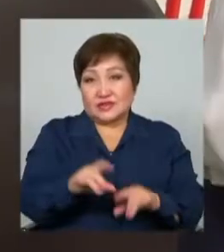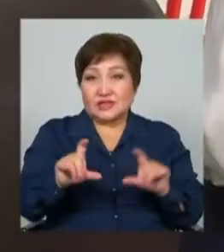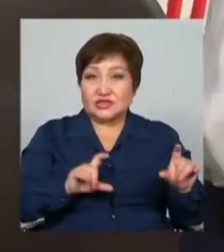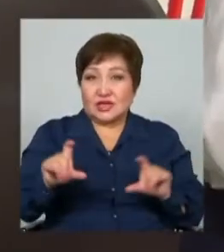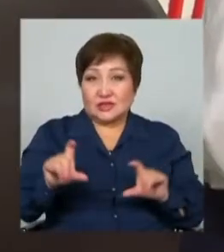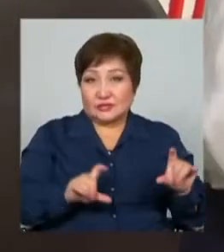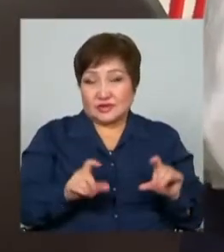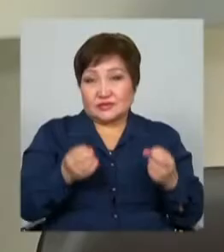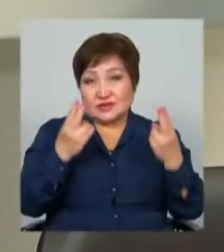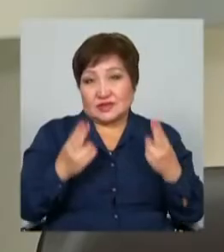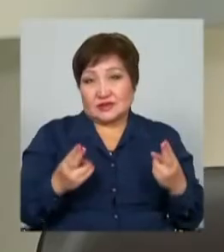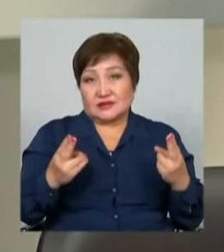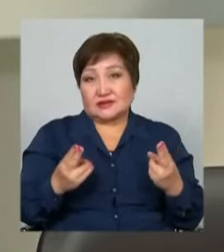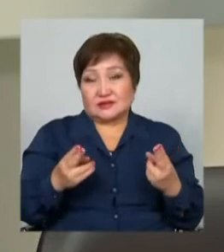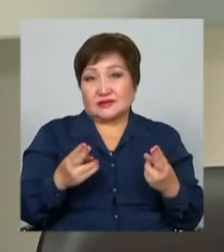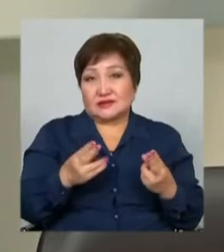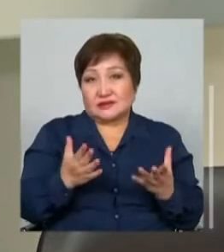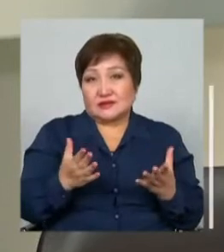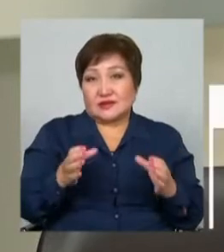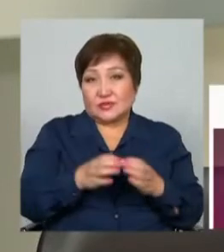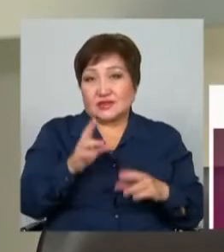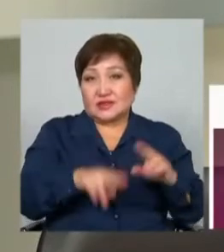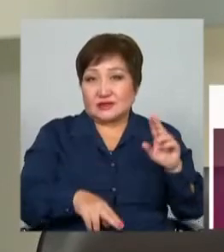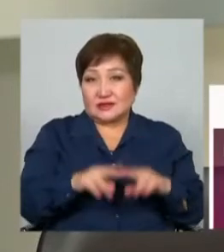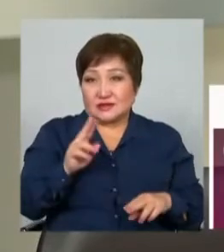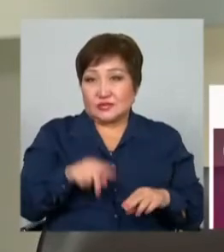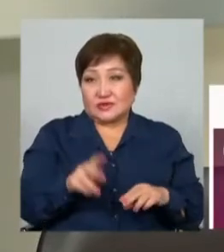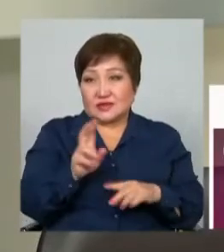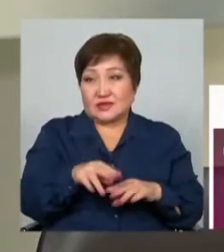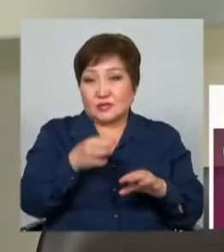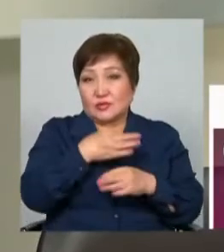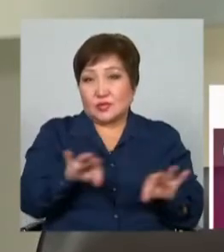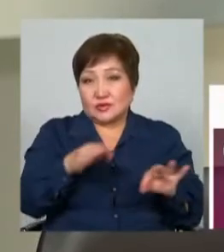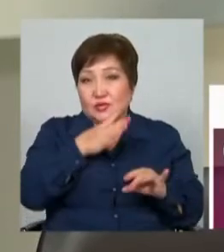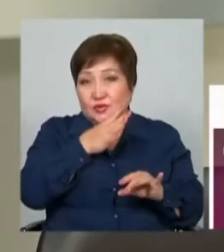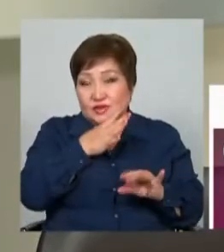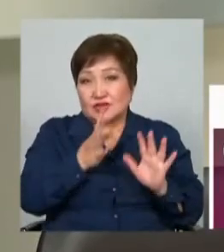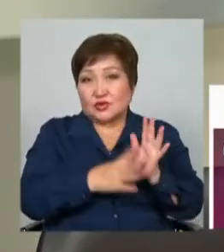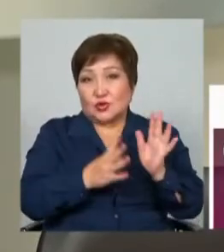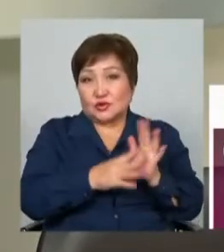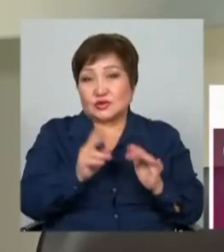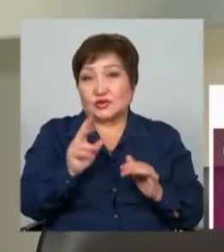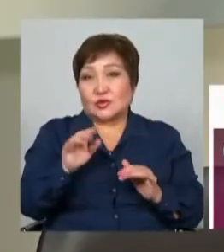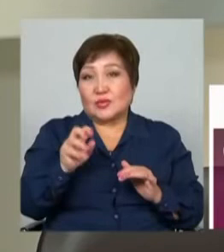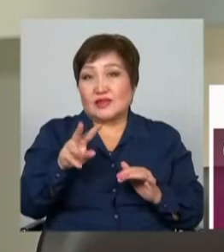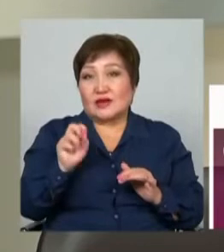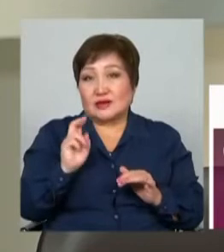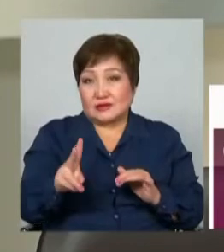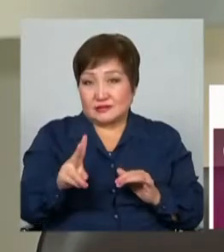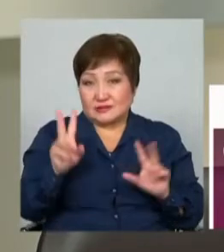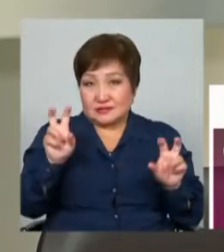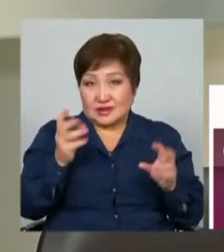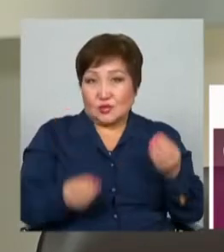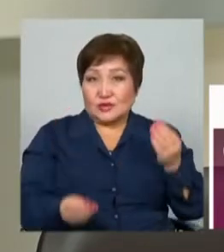арнайы орындар салынған. Бос уақытта осы жерге келіп, тоғызқұмалақ ойнағаны ойнайды.